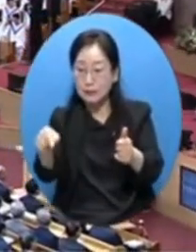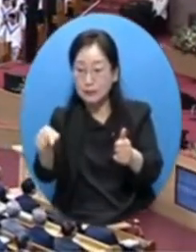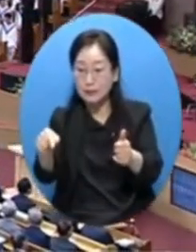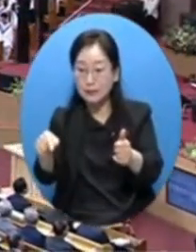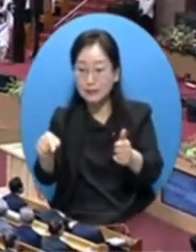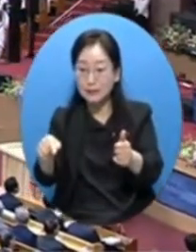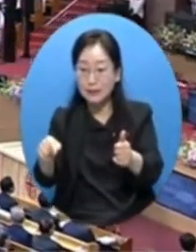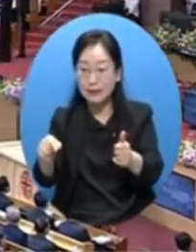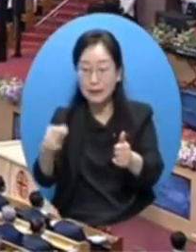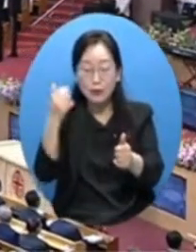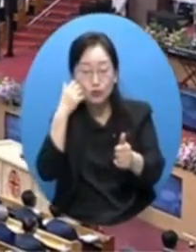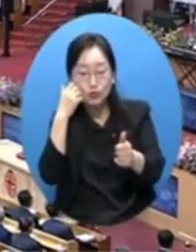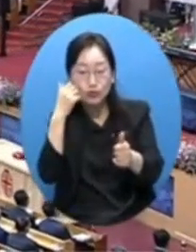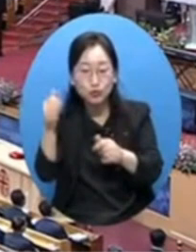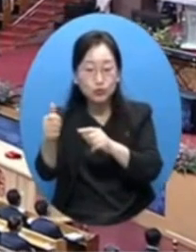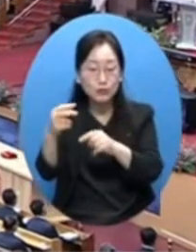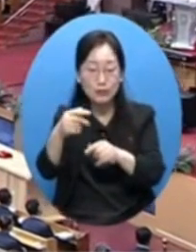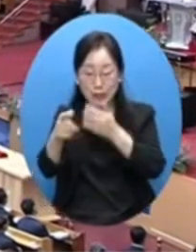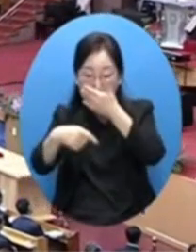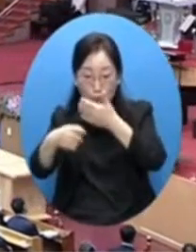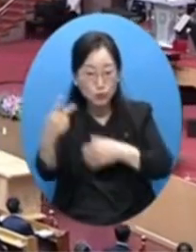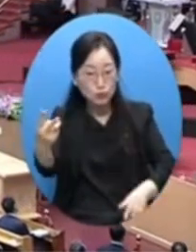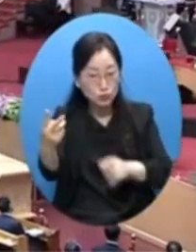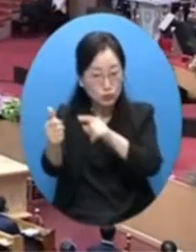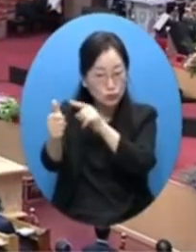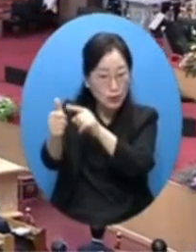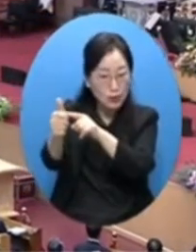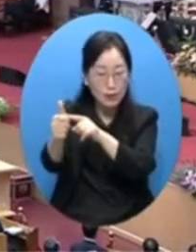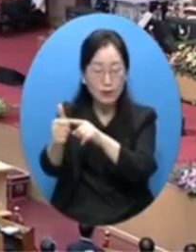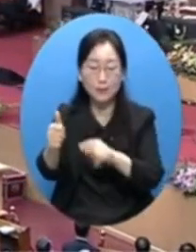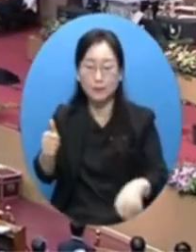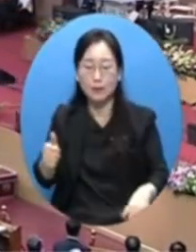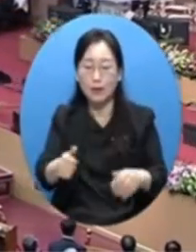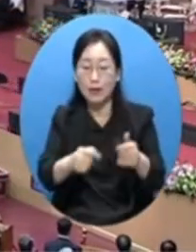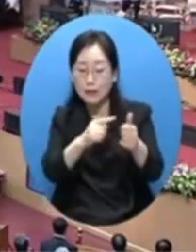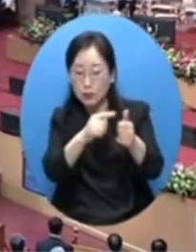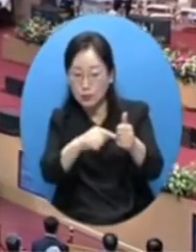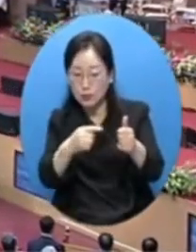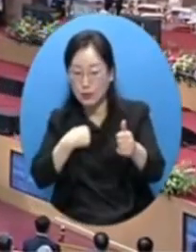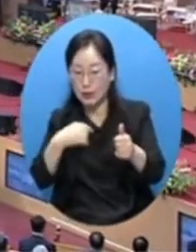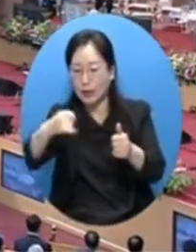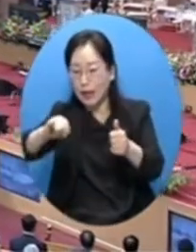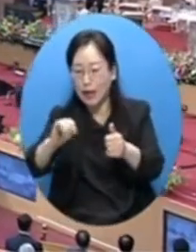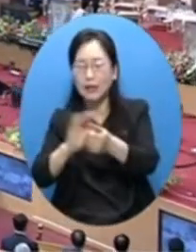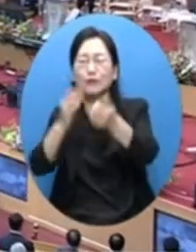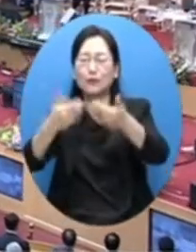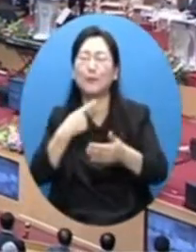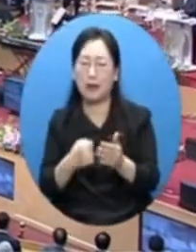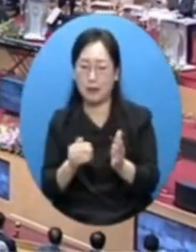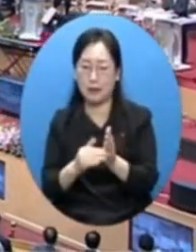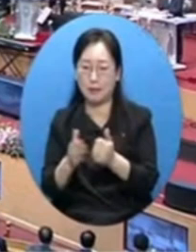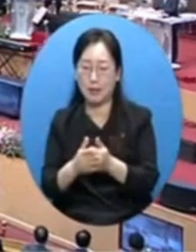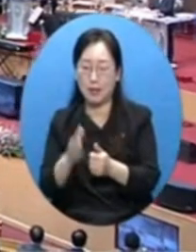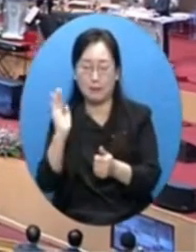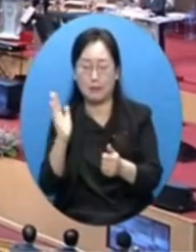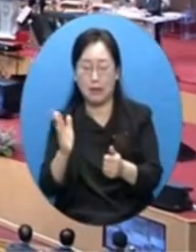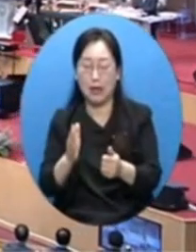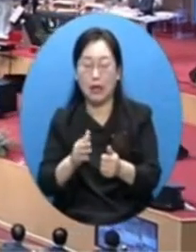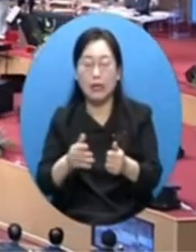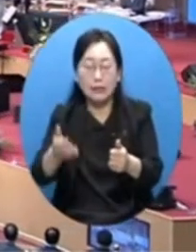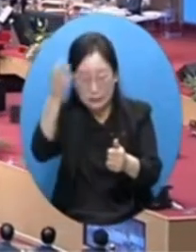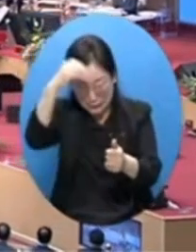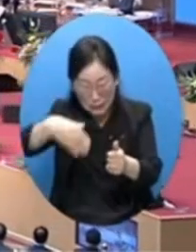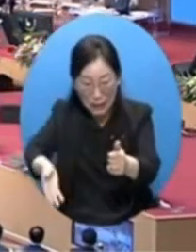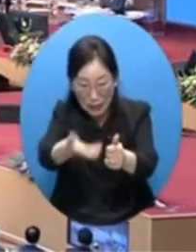자기 아이가 이 장로님에게 치료받은 일이 있어가지고 아무런 다치지도 않고 그 돌아왔다고 하는 그런 이야기도